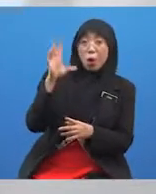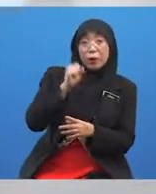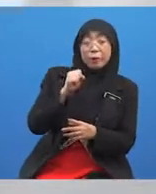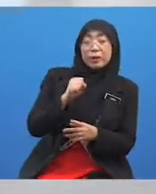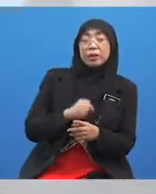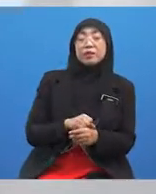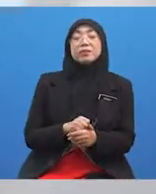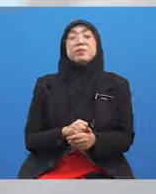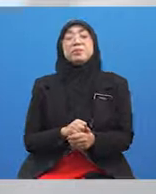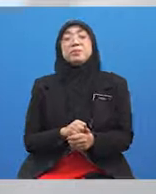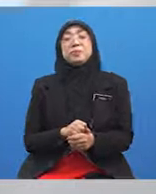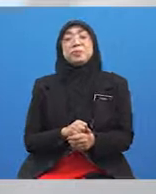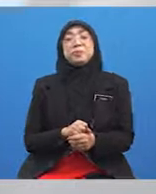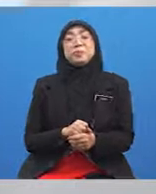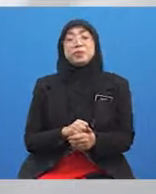yang berminat.